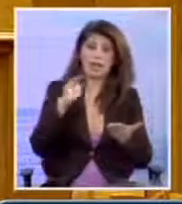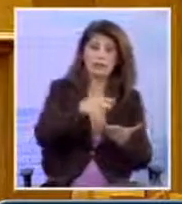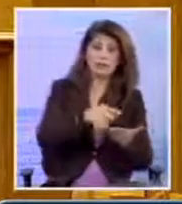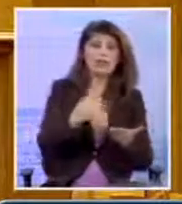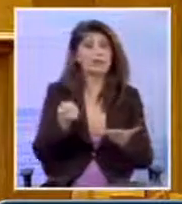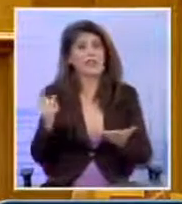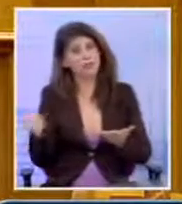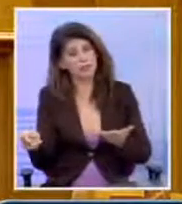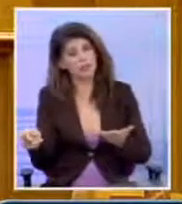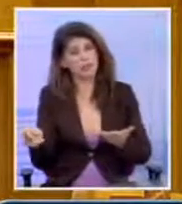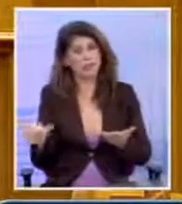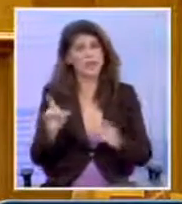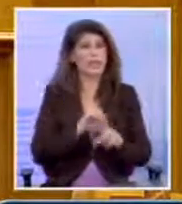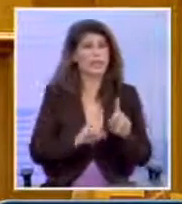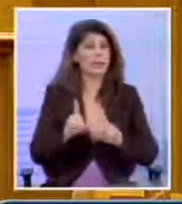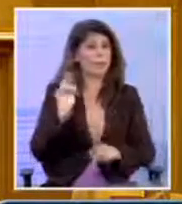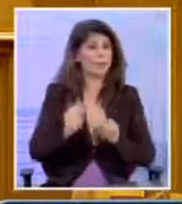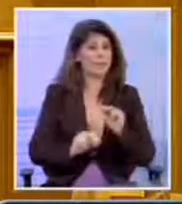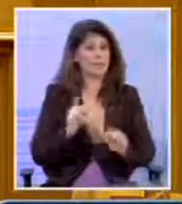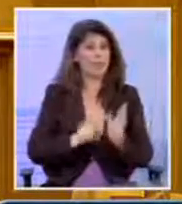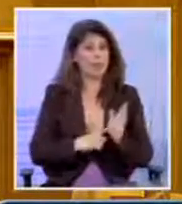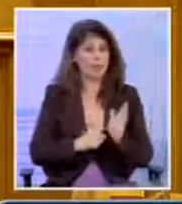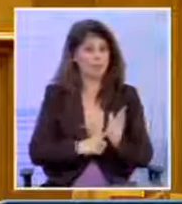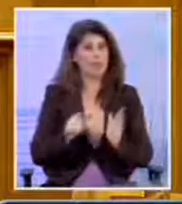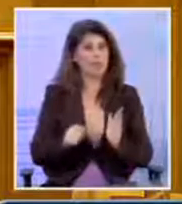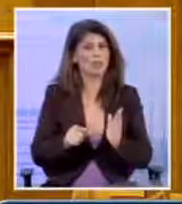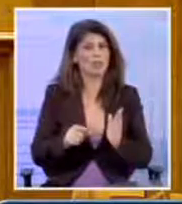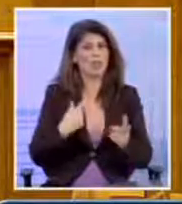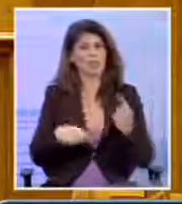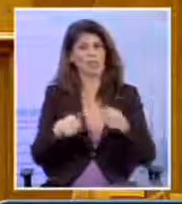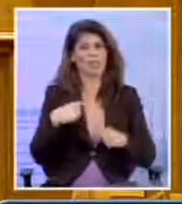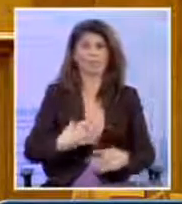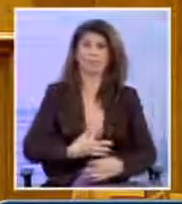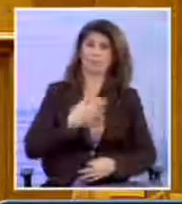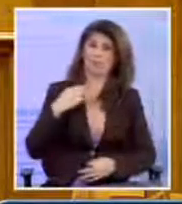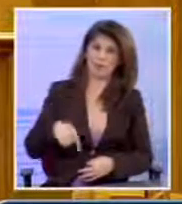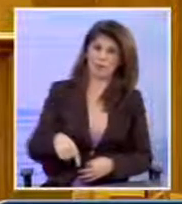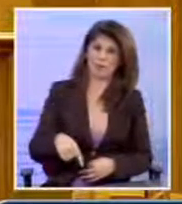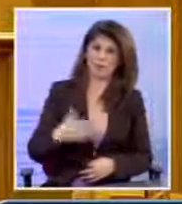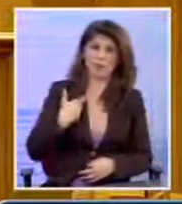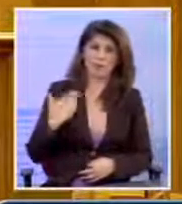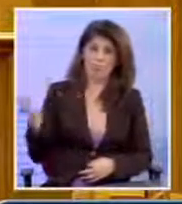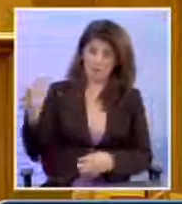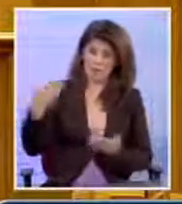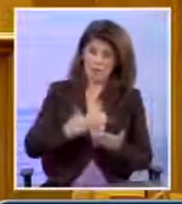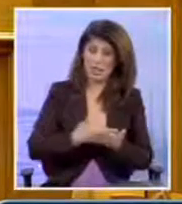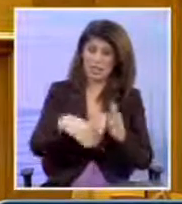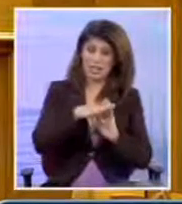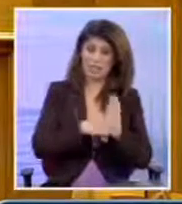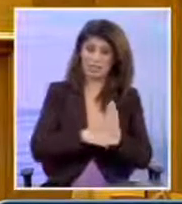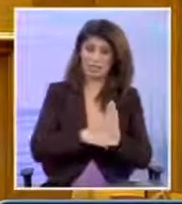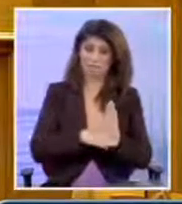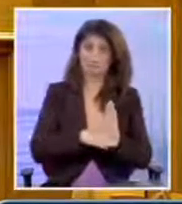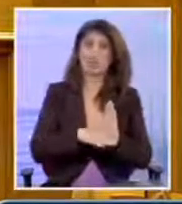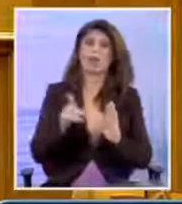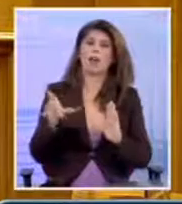δε. Και ποιοι ψηφίζανε νόμους και μας το παίζουν τώρα ευπρεπείς εδώ μέσα. Εμείς μόλις ήρθε η λίστα από τη Ρανία